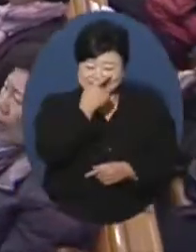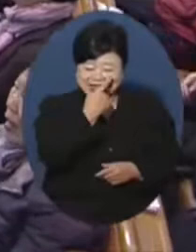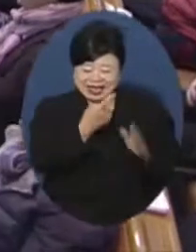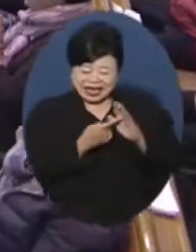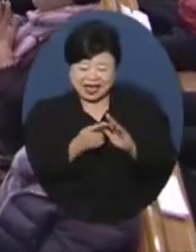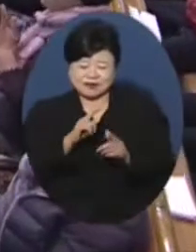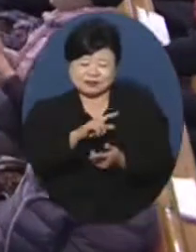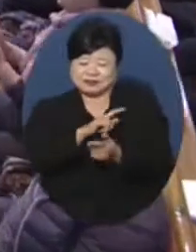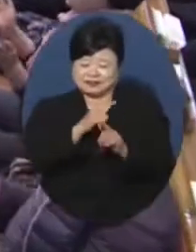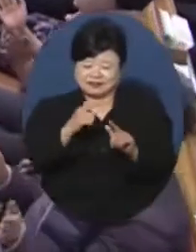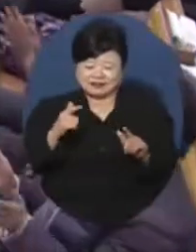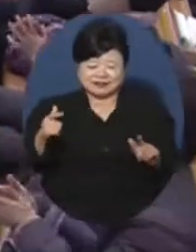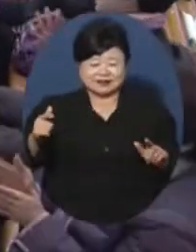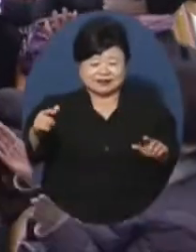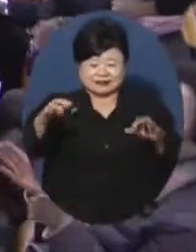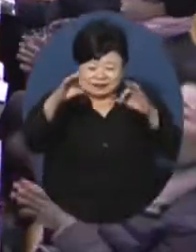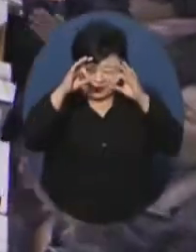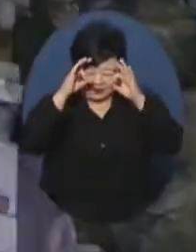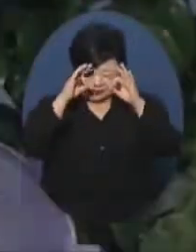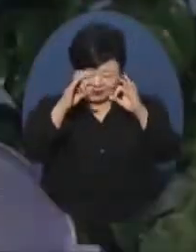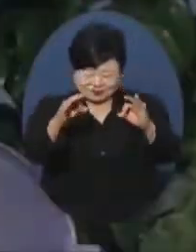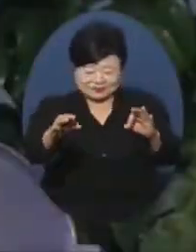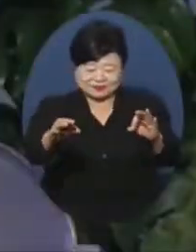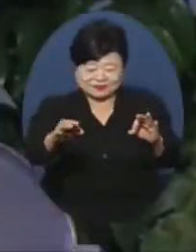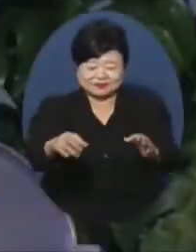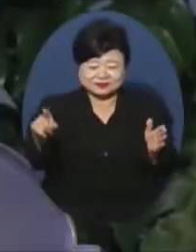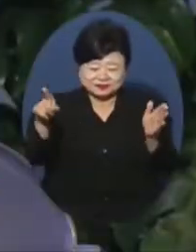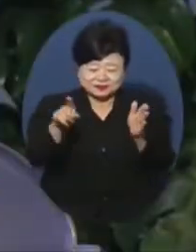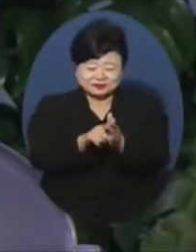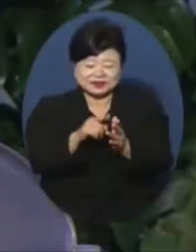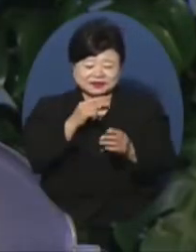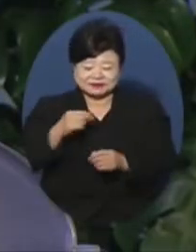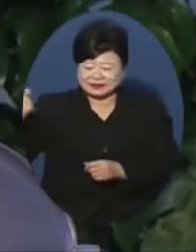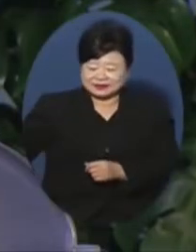이 노래 아무 증거하니 배여도